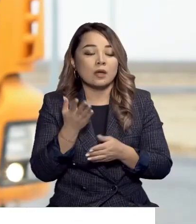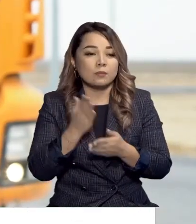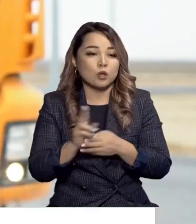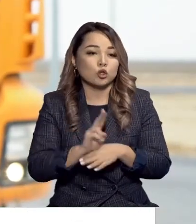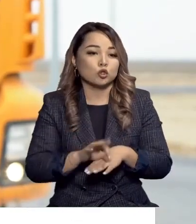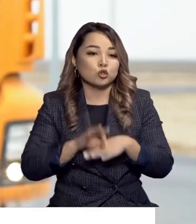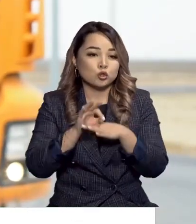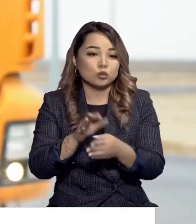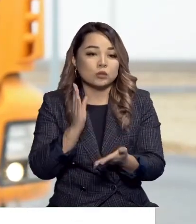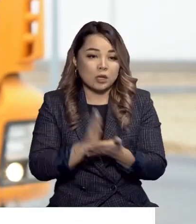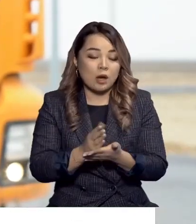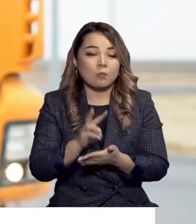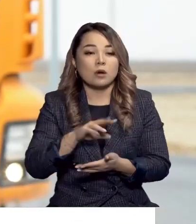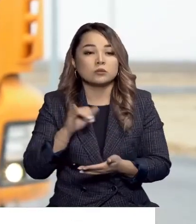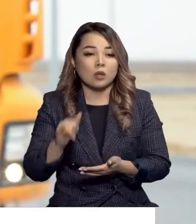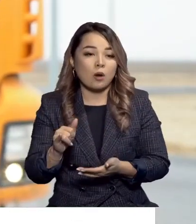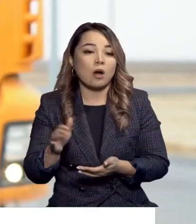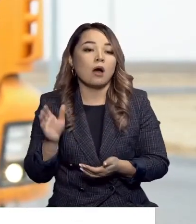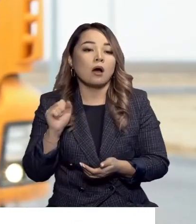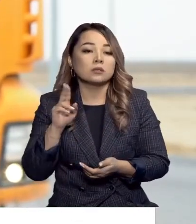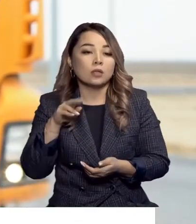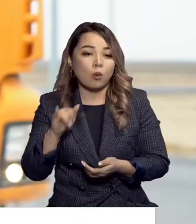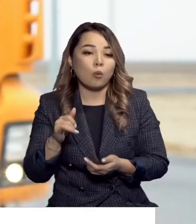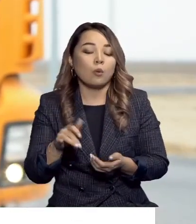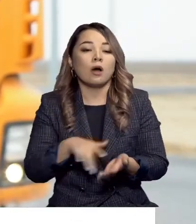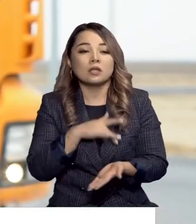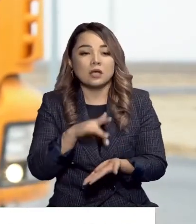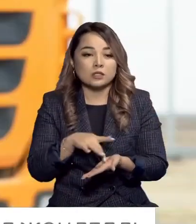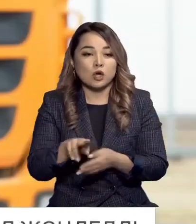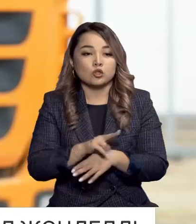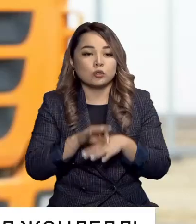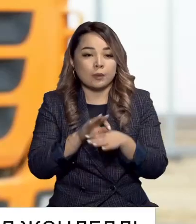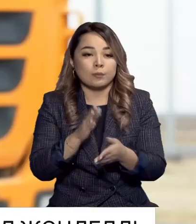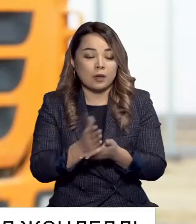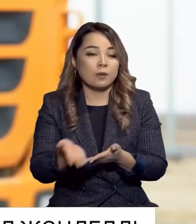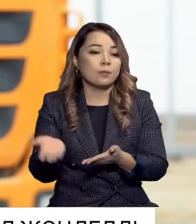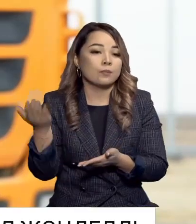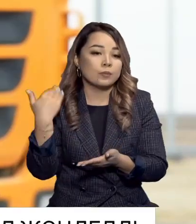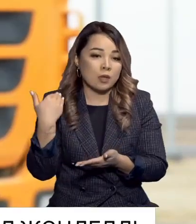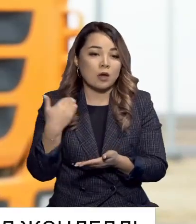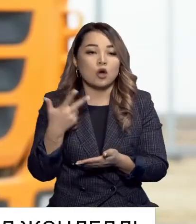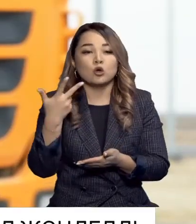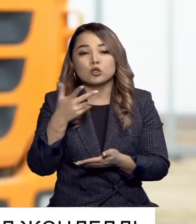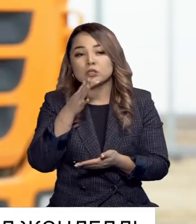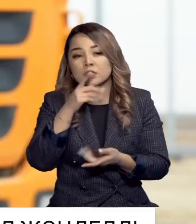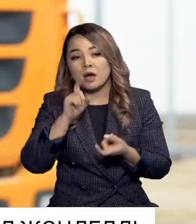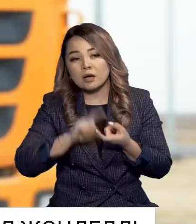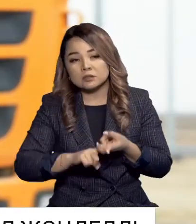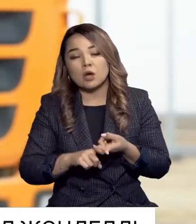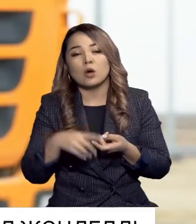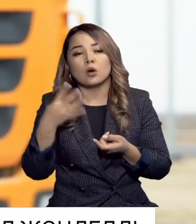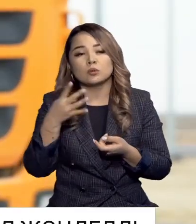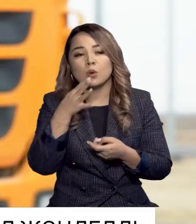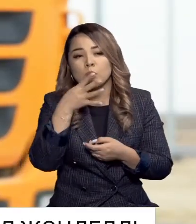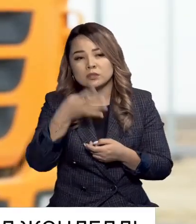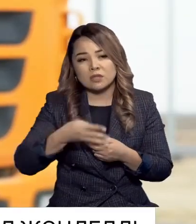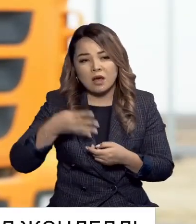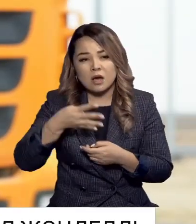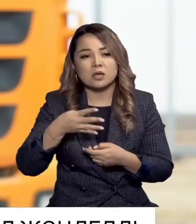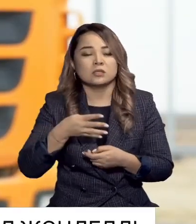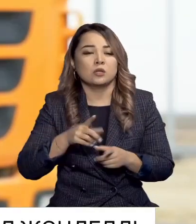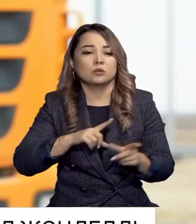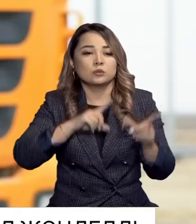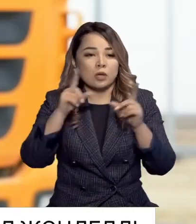жөнделді. Маңғыстау Ақтау қаласында біраз жақсы болды қазір. Бұрын 3 сағат, 4 сағаттап жүретін жолдар